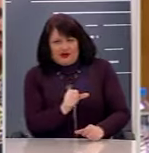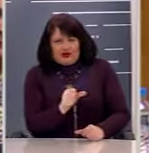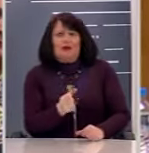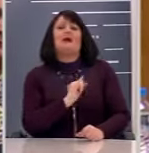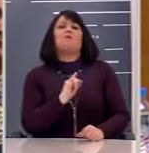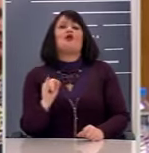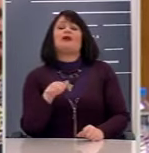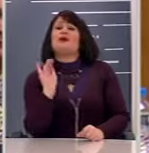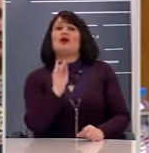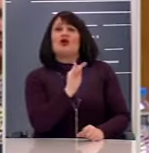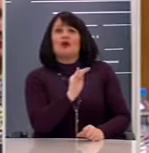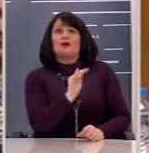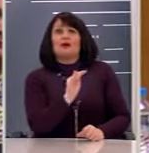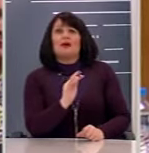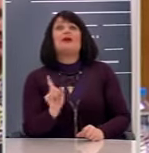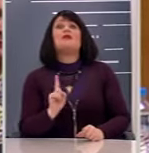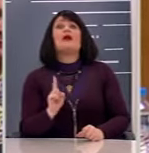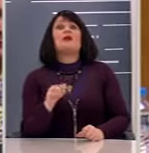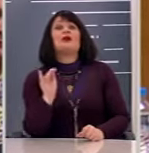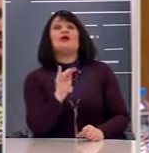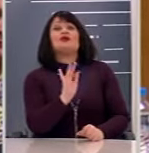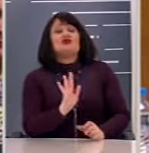το ρωτήσουμε, δεν πρέπει να το ρωτήσουμε γι' αυτό?